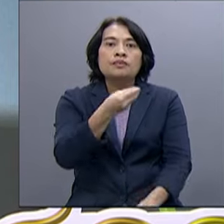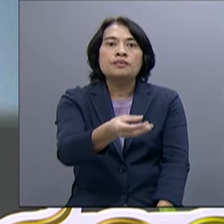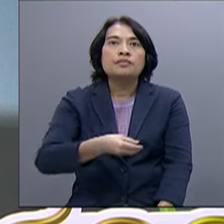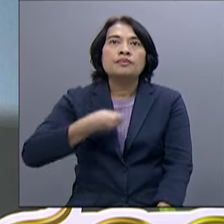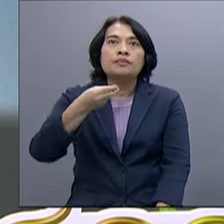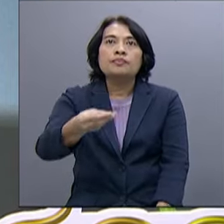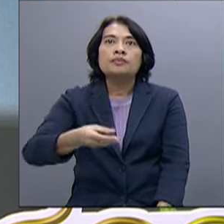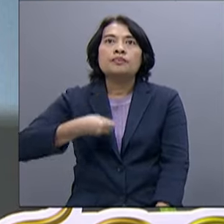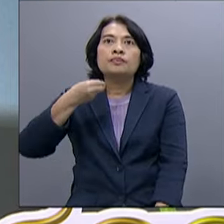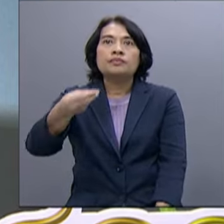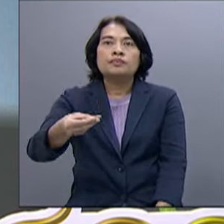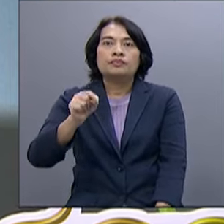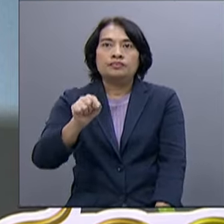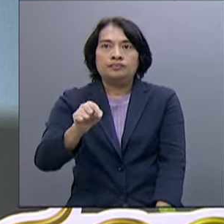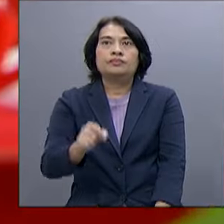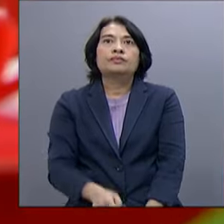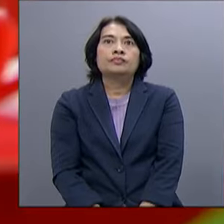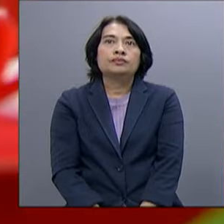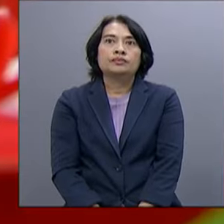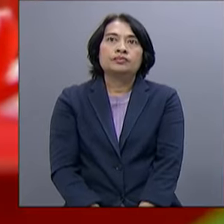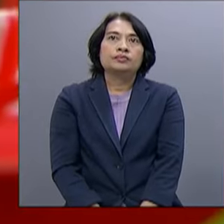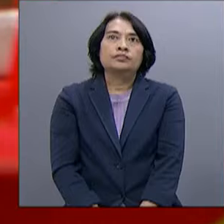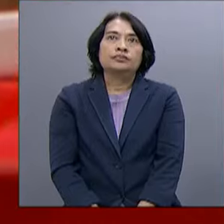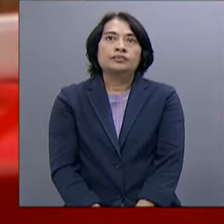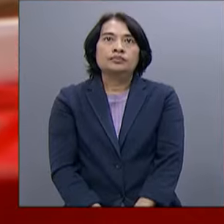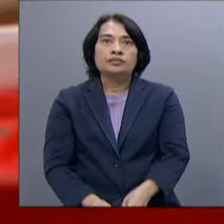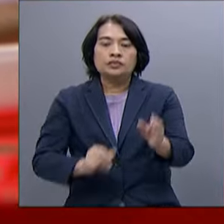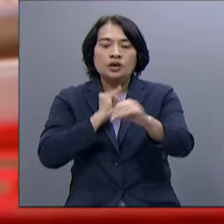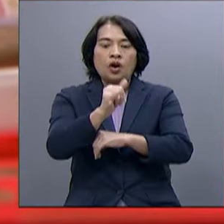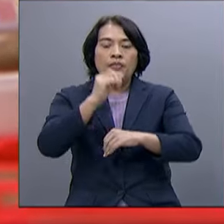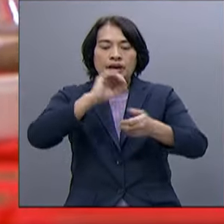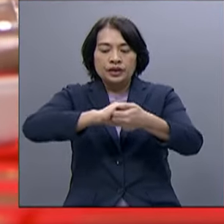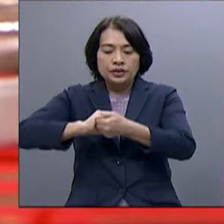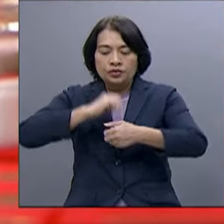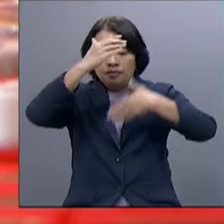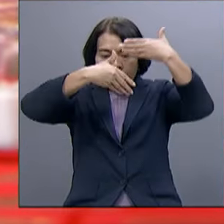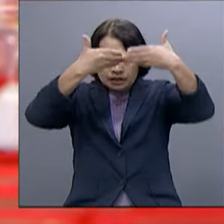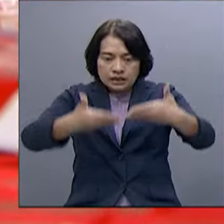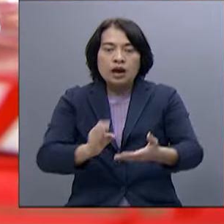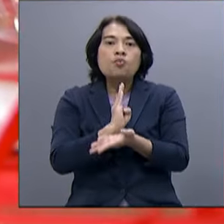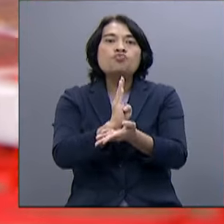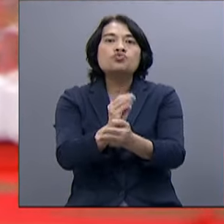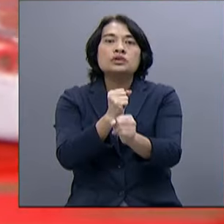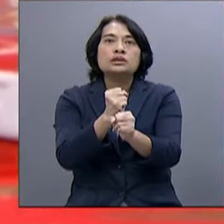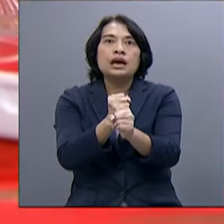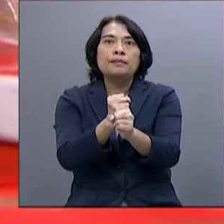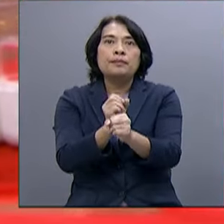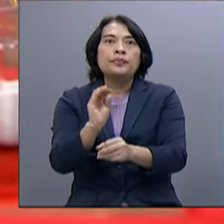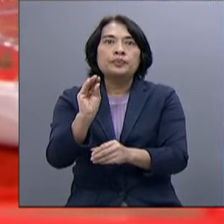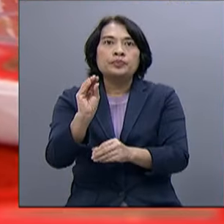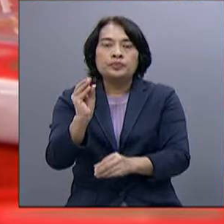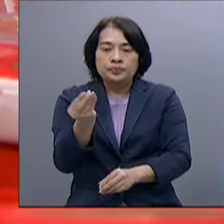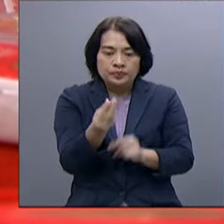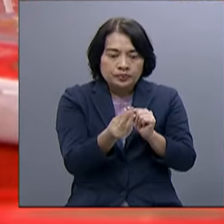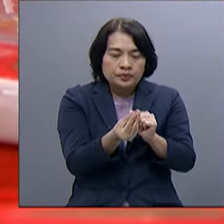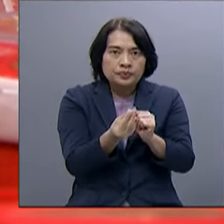ทธาเลย ใช่ครับ ศรัทธา ก็คือขอแค่ไปร่วมงานร่วมทำบุญร่วมบุญร่วมกิจกรรมกับเราปุ๊บก็ได้ไปบู